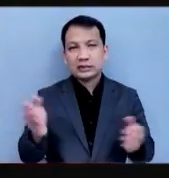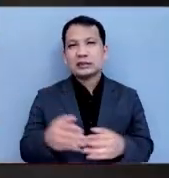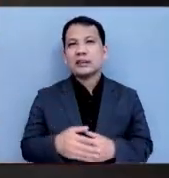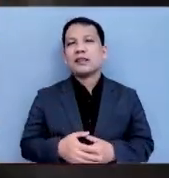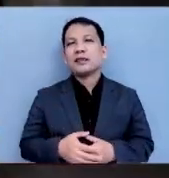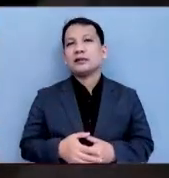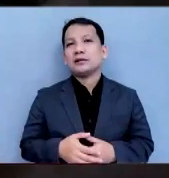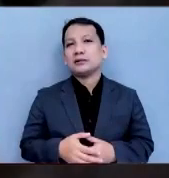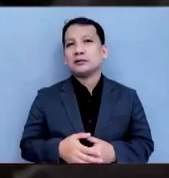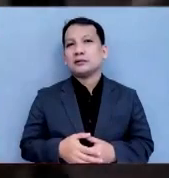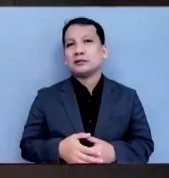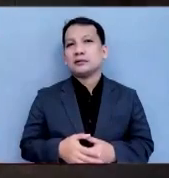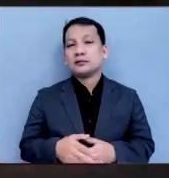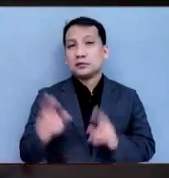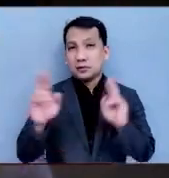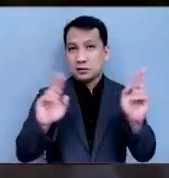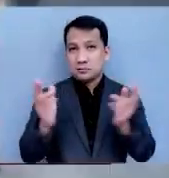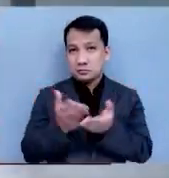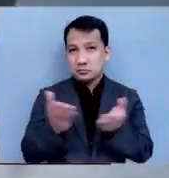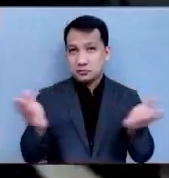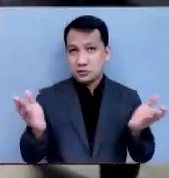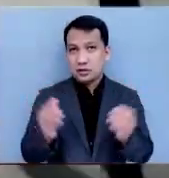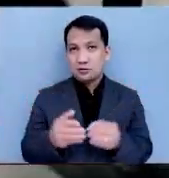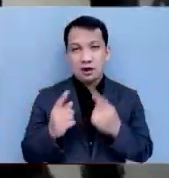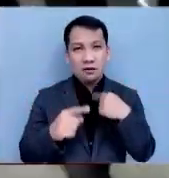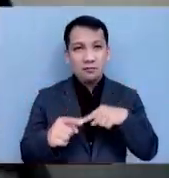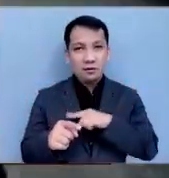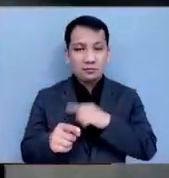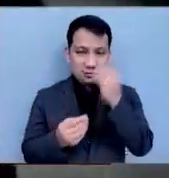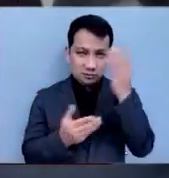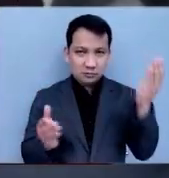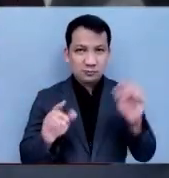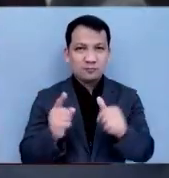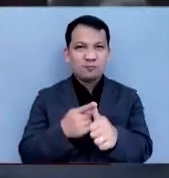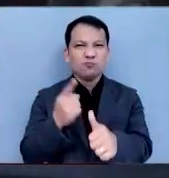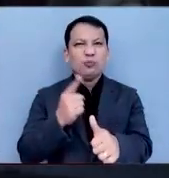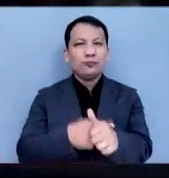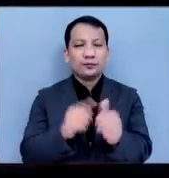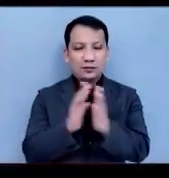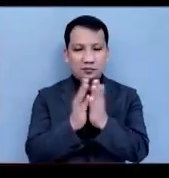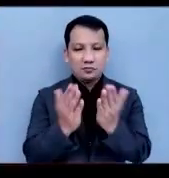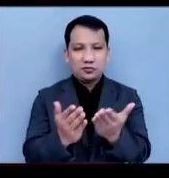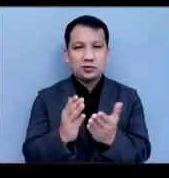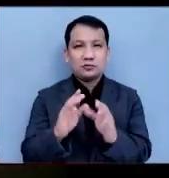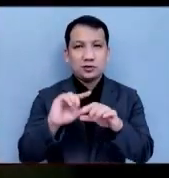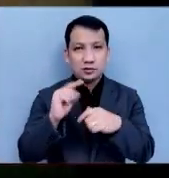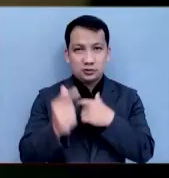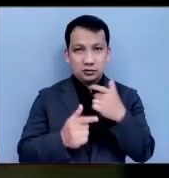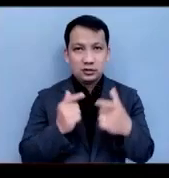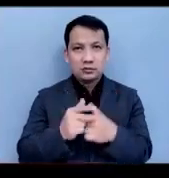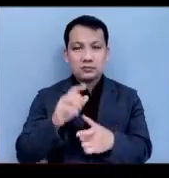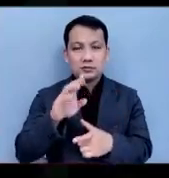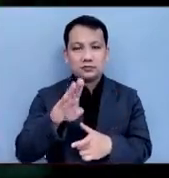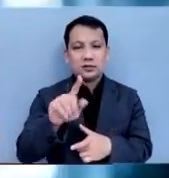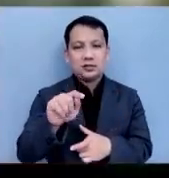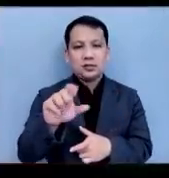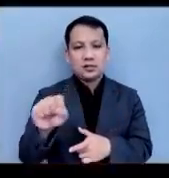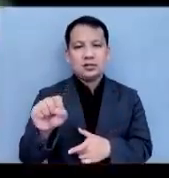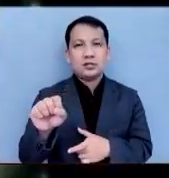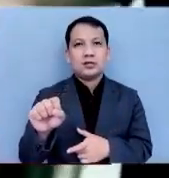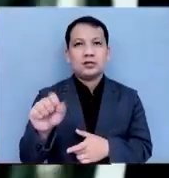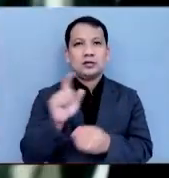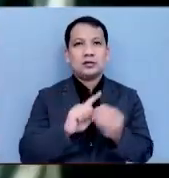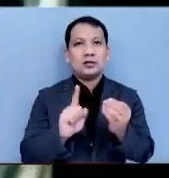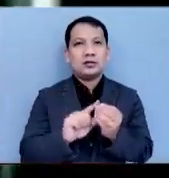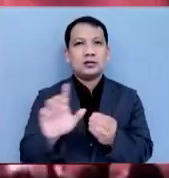ARMY, are you ready? Magkakaroon na ng first ever official book ang global supergroup na BTS para sa